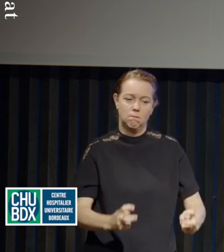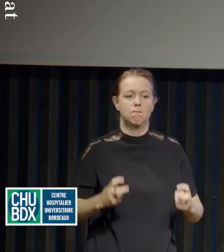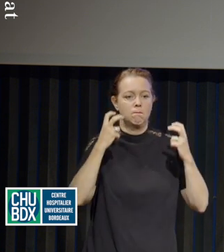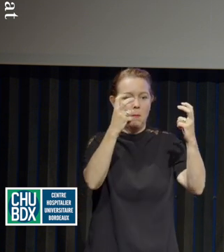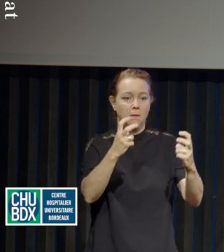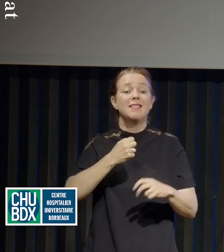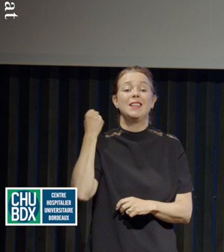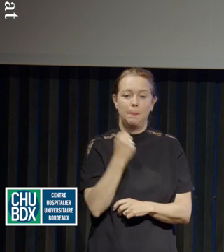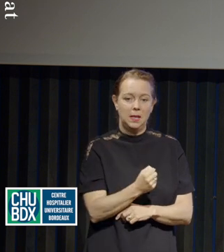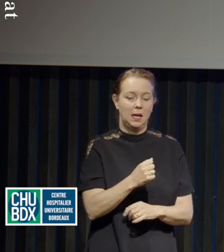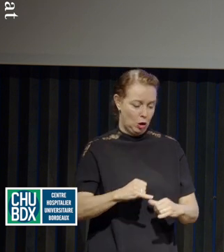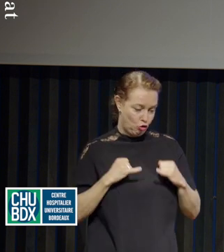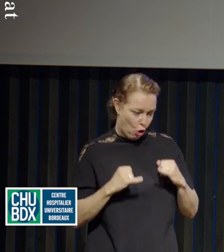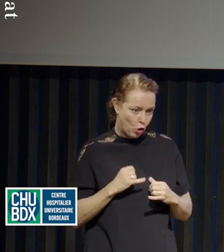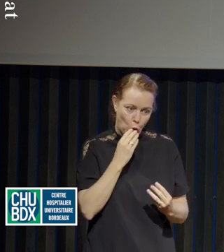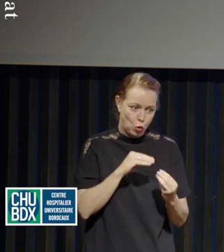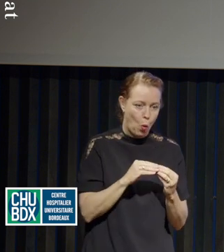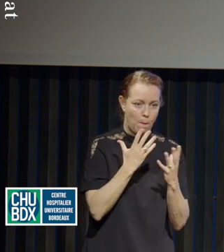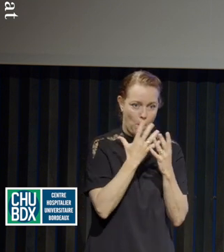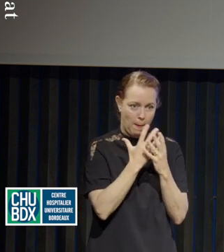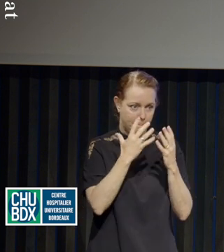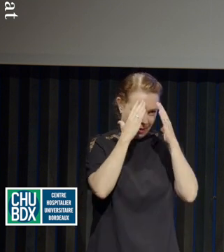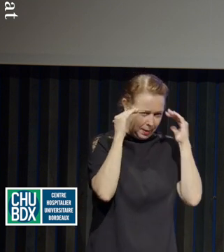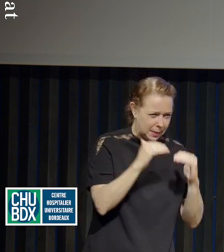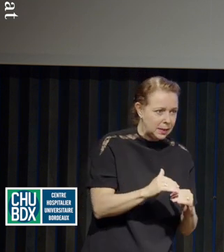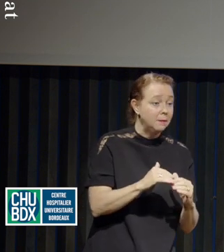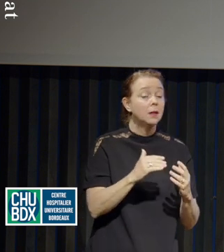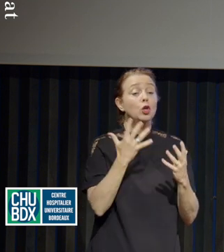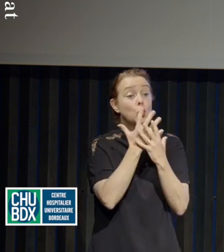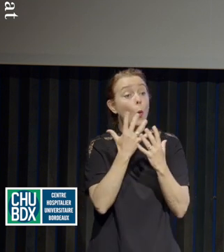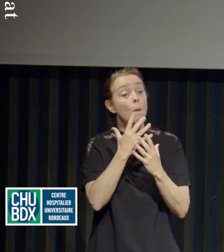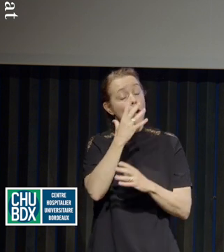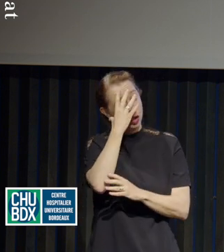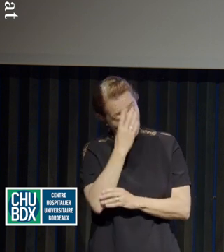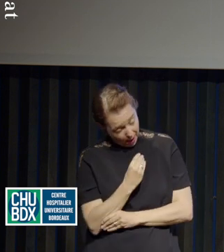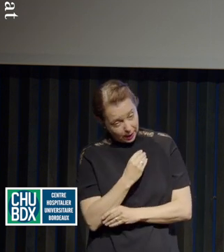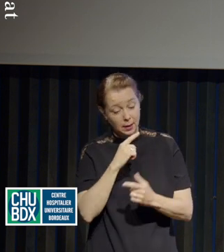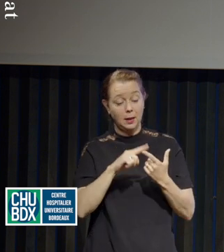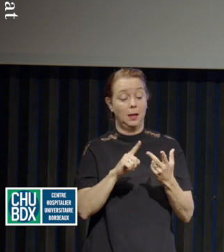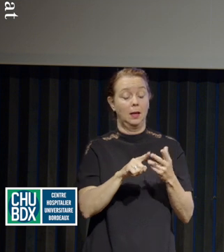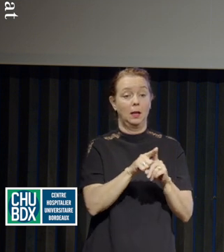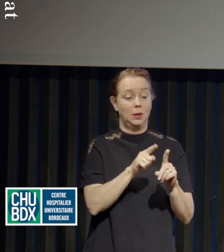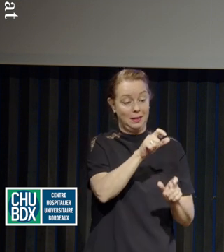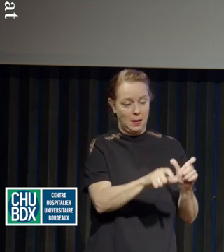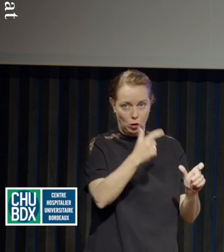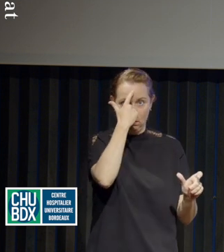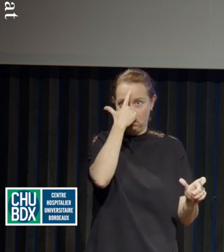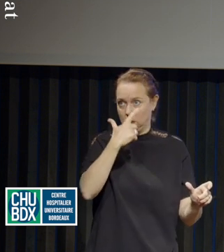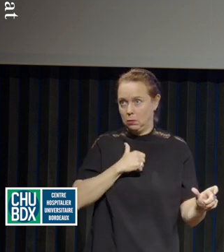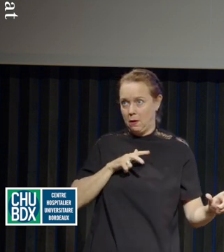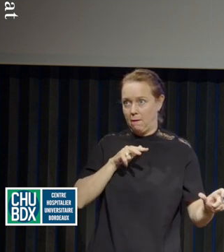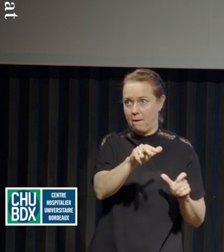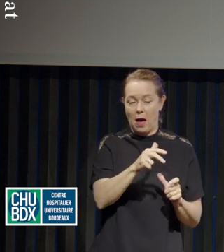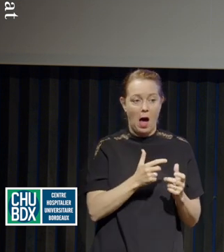plus jeunes, des symptômes dépressifs, des troubles du sommeil, mais également des pensées et des comportements suicidaires.